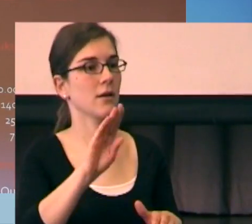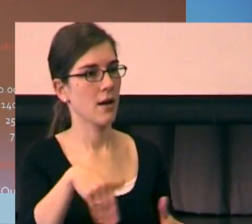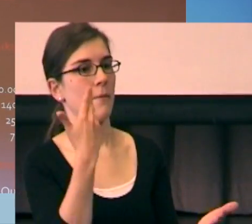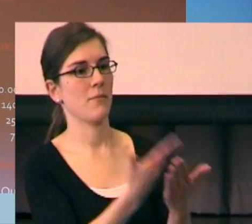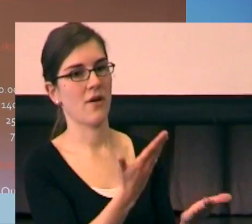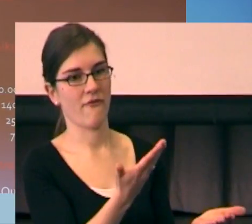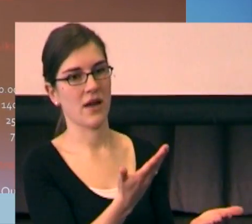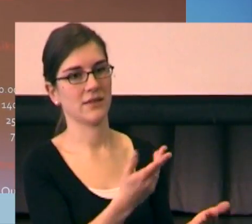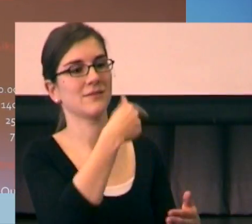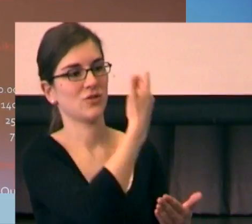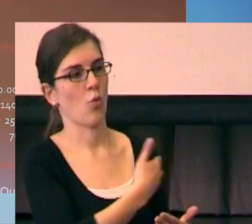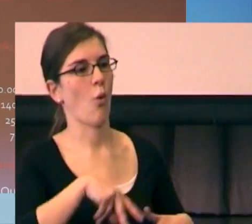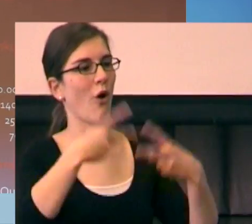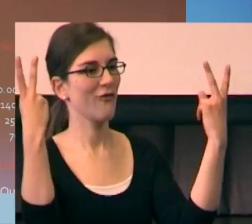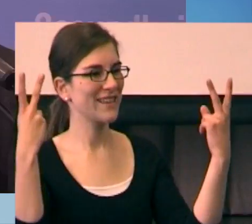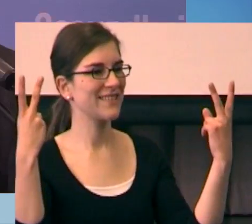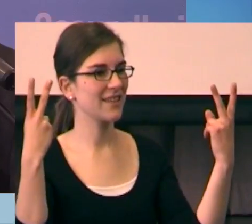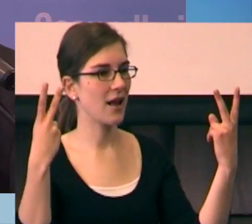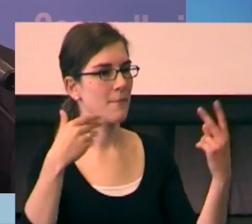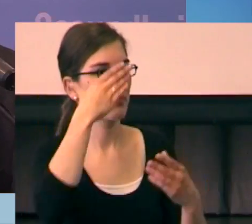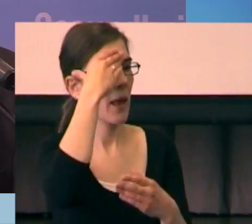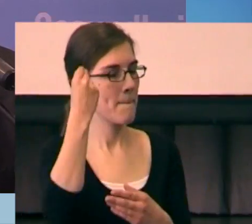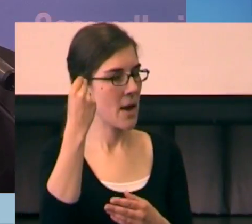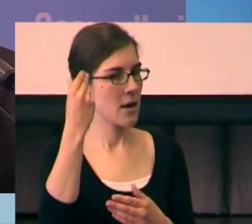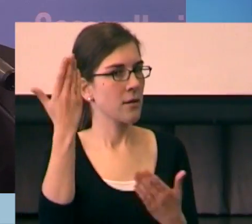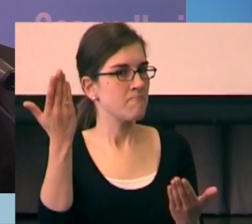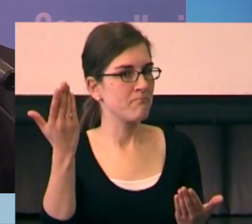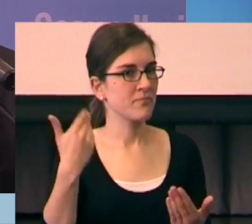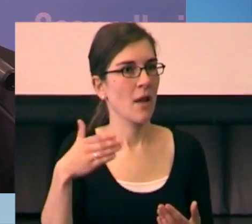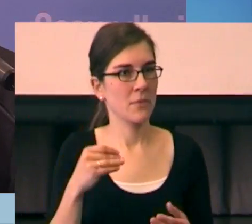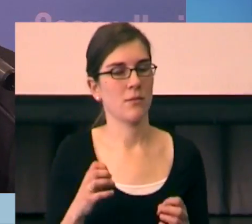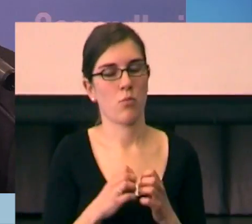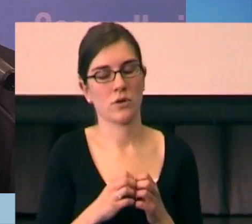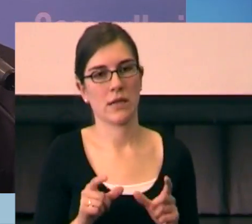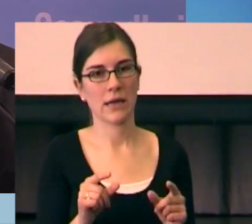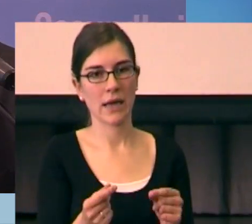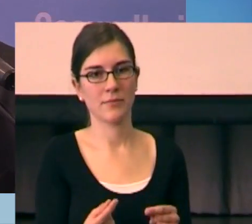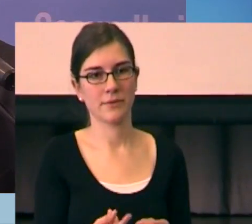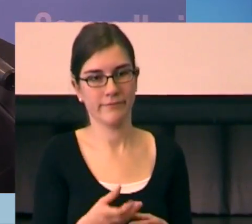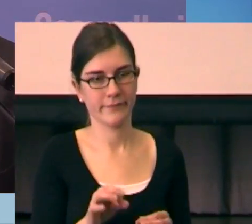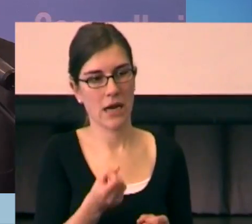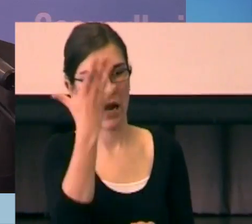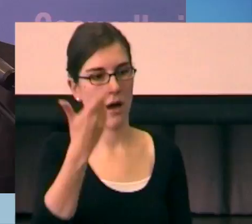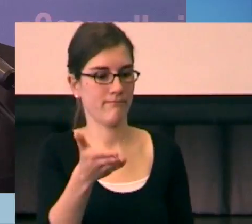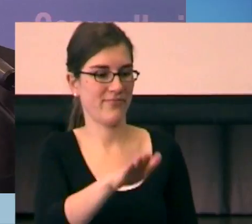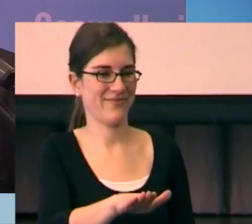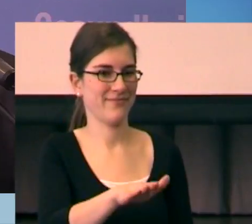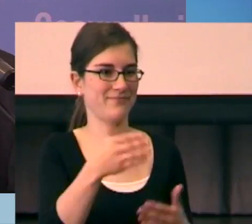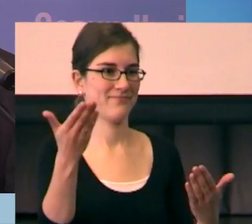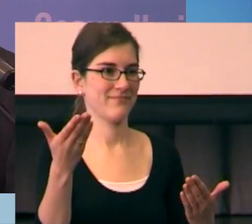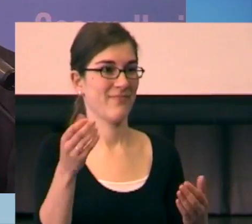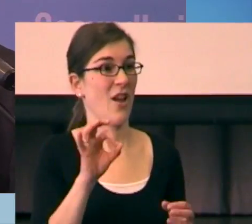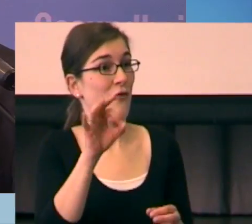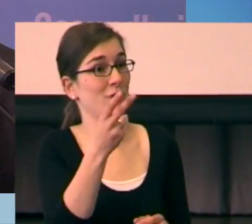das heißt die offiziellen Sterbefälle, die Männer, die an einem Prostatakarzinom verstorben sind, das kann man natürlich für